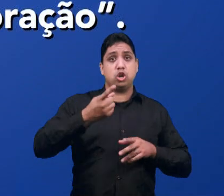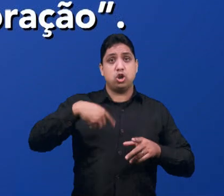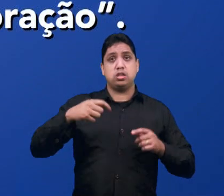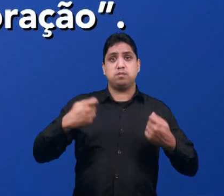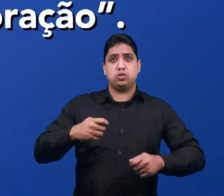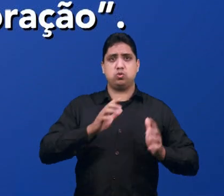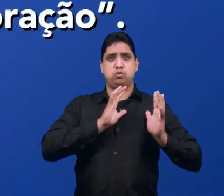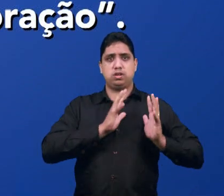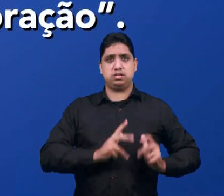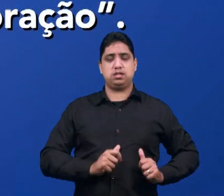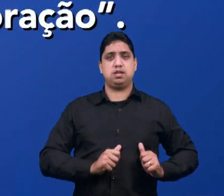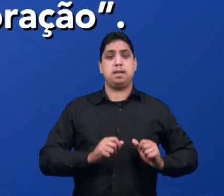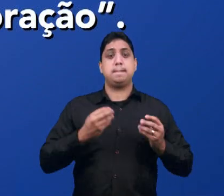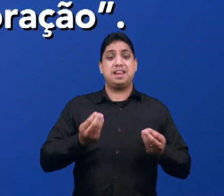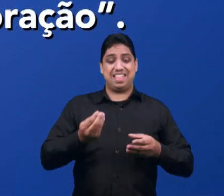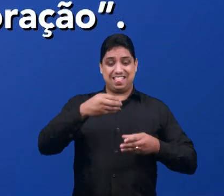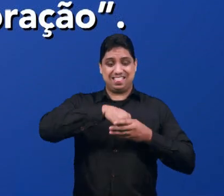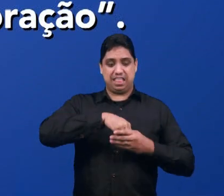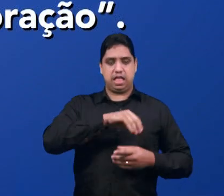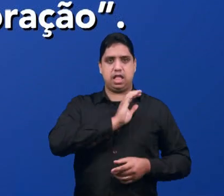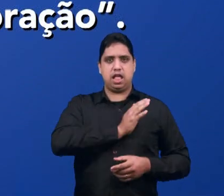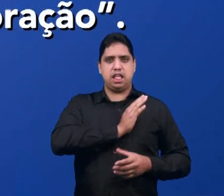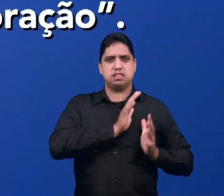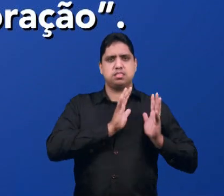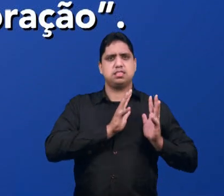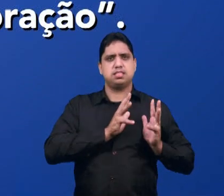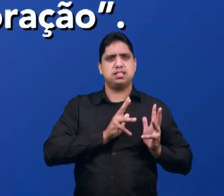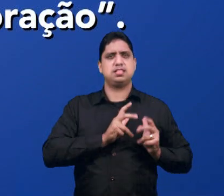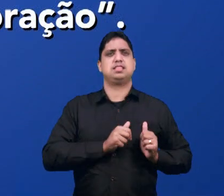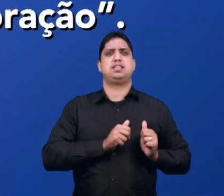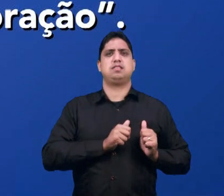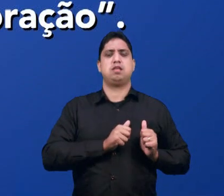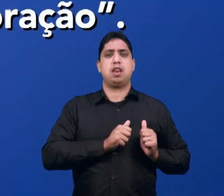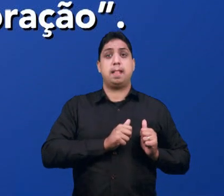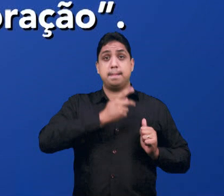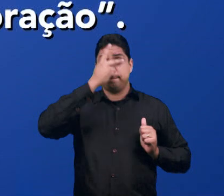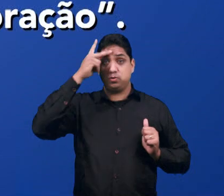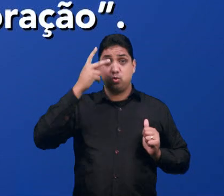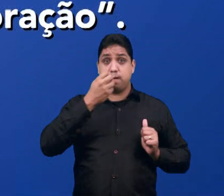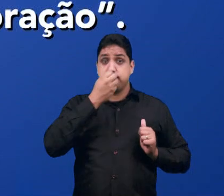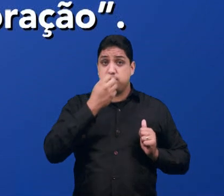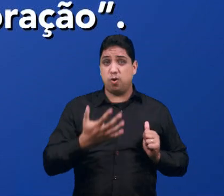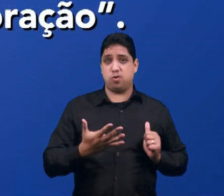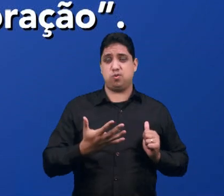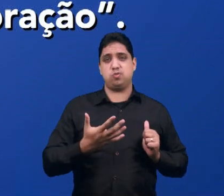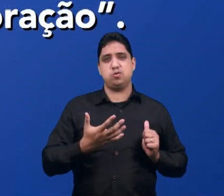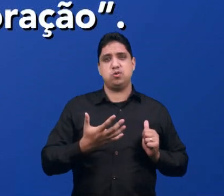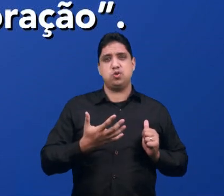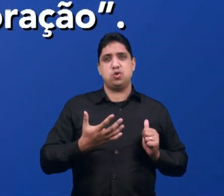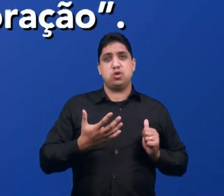notre cœur pour que l'extérieur soit propre aussi.